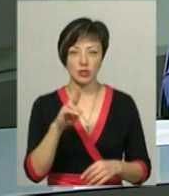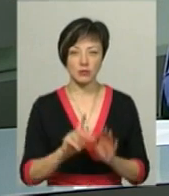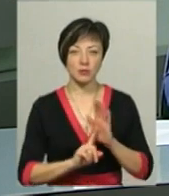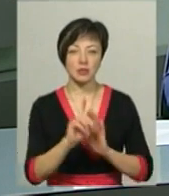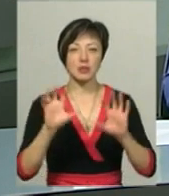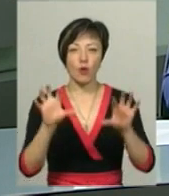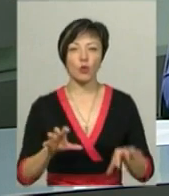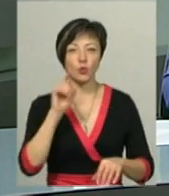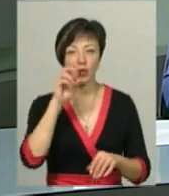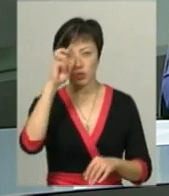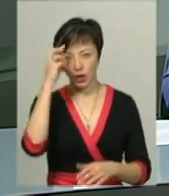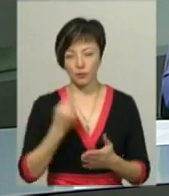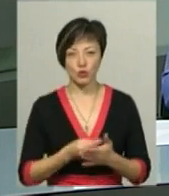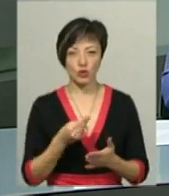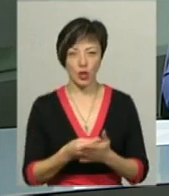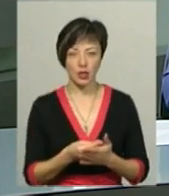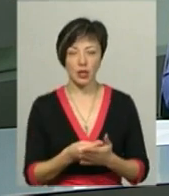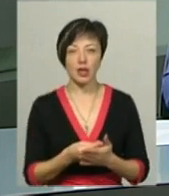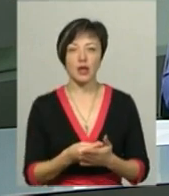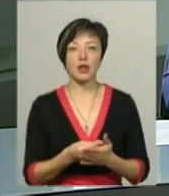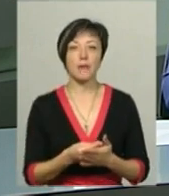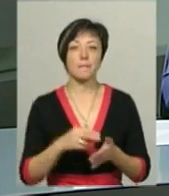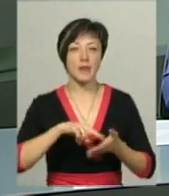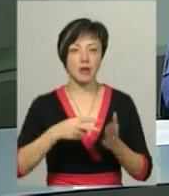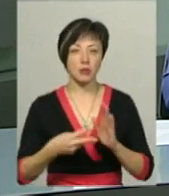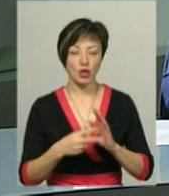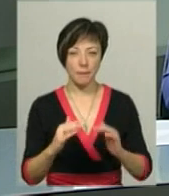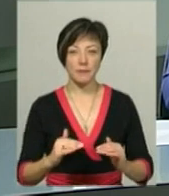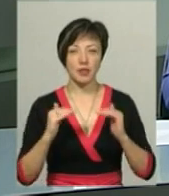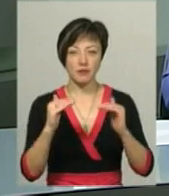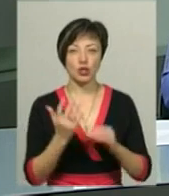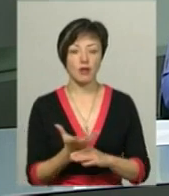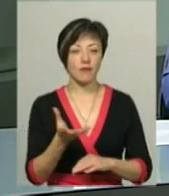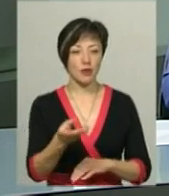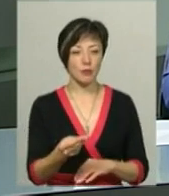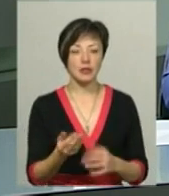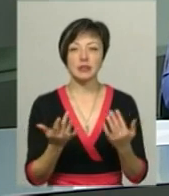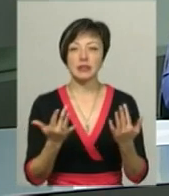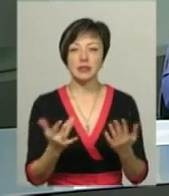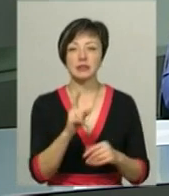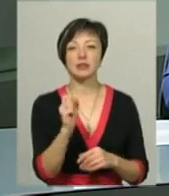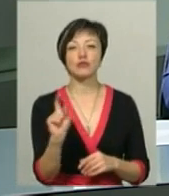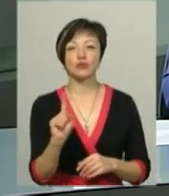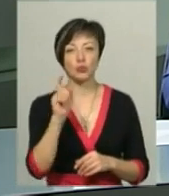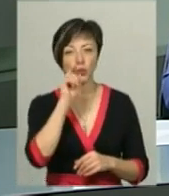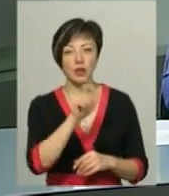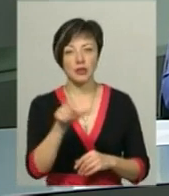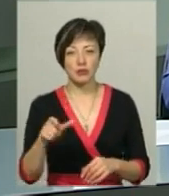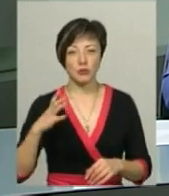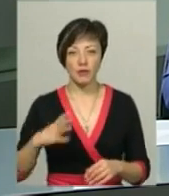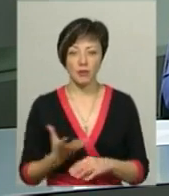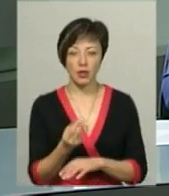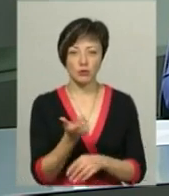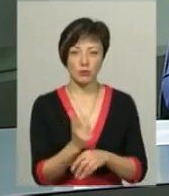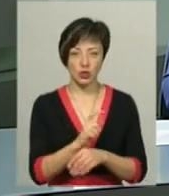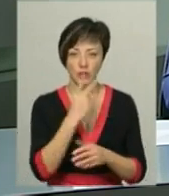закон України про державний бюджет. Він, зокрема, і передбачає підвищення виплат. Наскільки та за що українцям доведеться платити